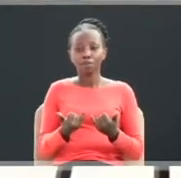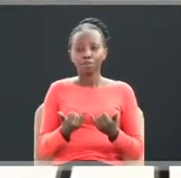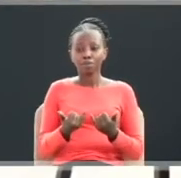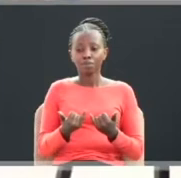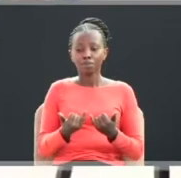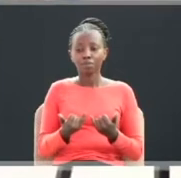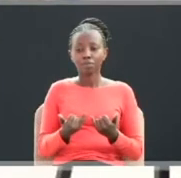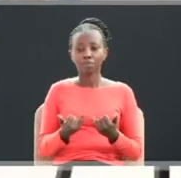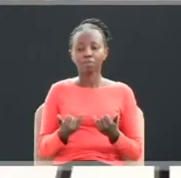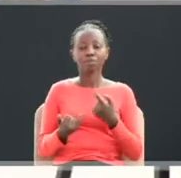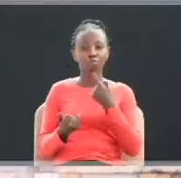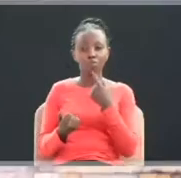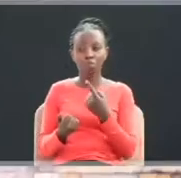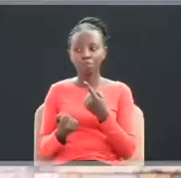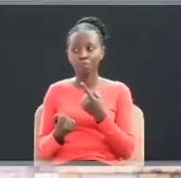tukisema,